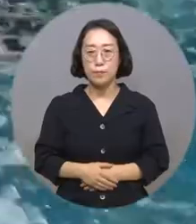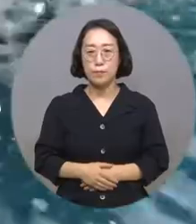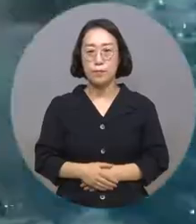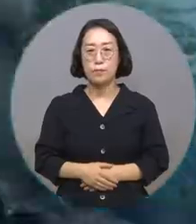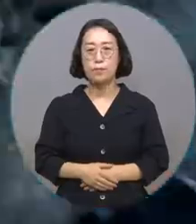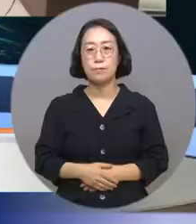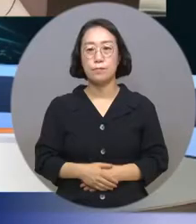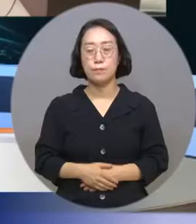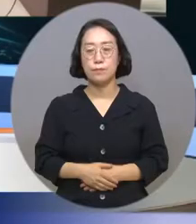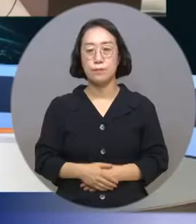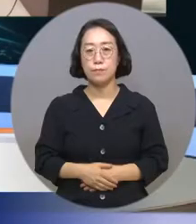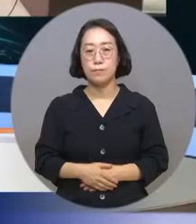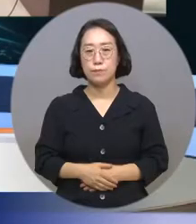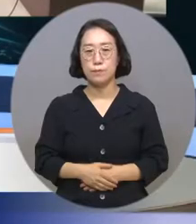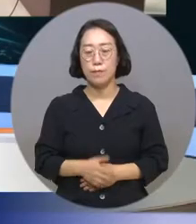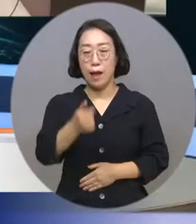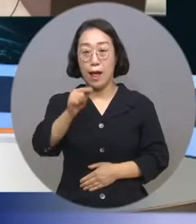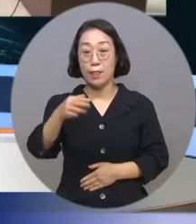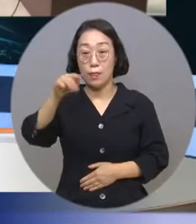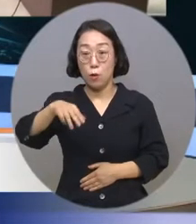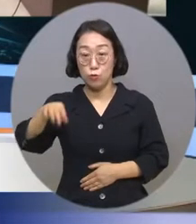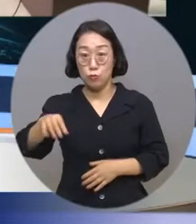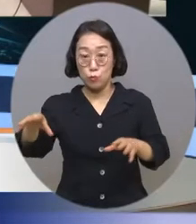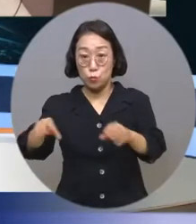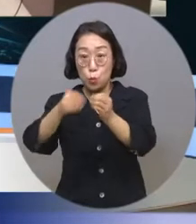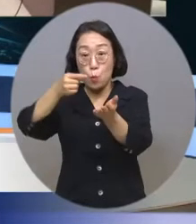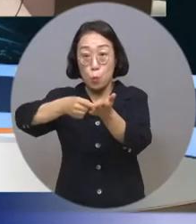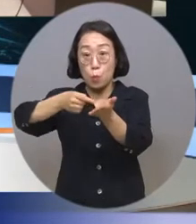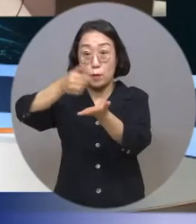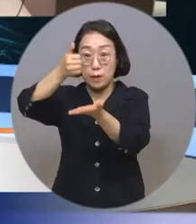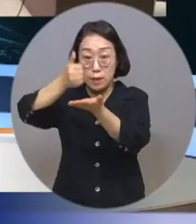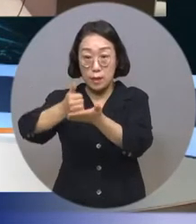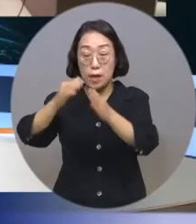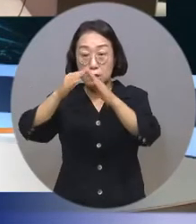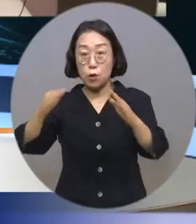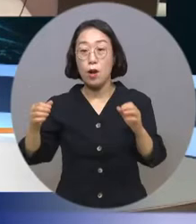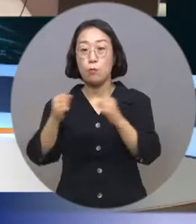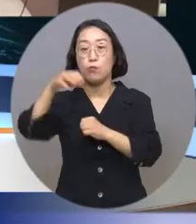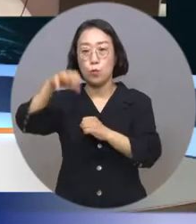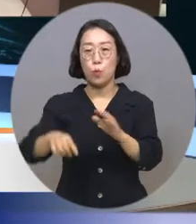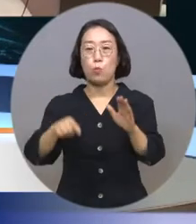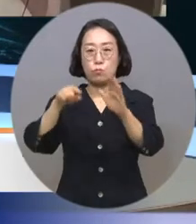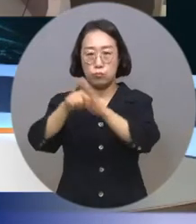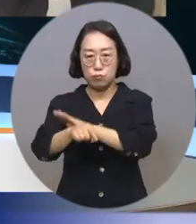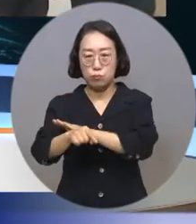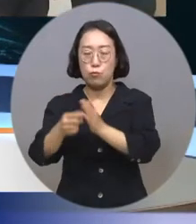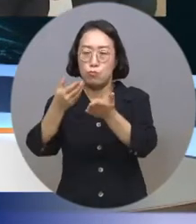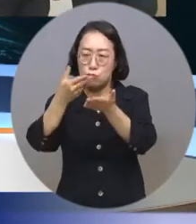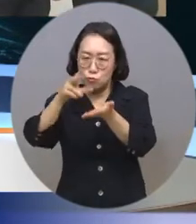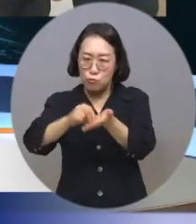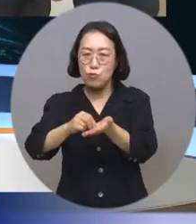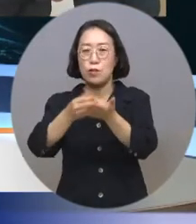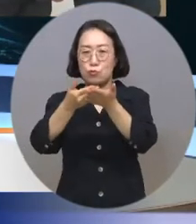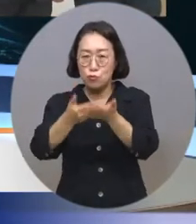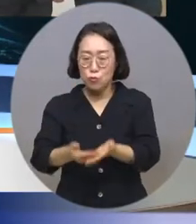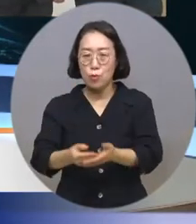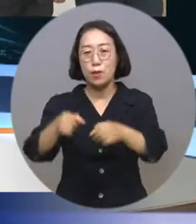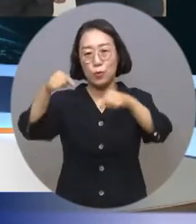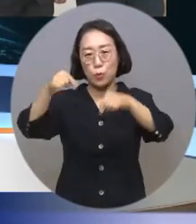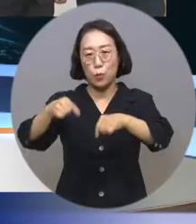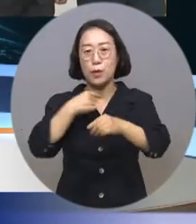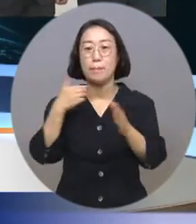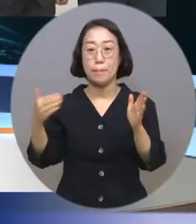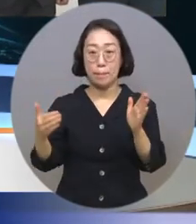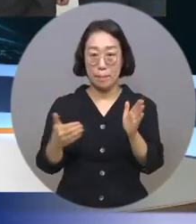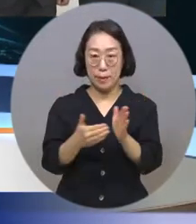장유진입니다. 한덕수 국무총리가 전라북도를 찾아 현안을 점검하는 시간을 가졌습니다. 자세한 내용